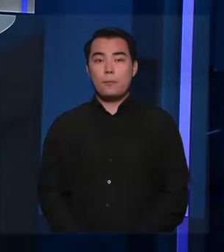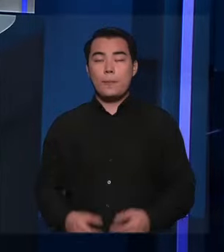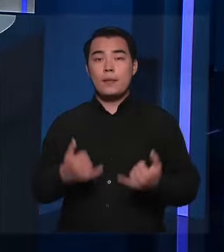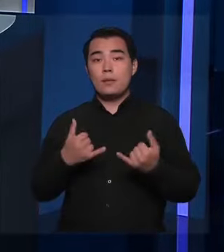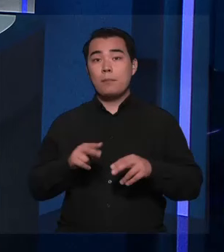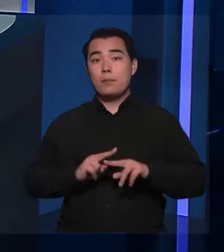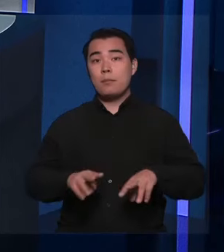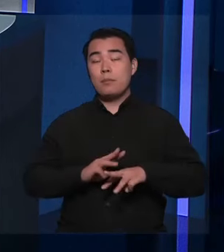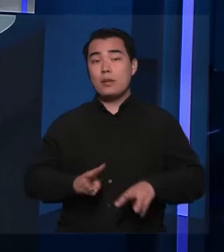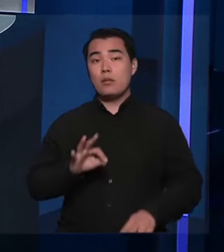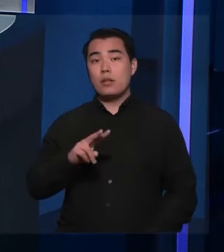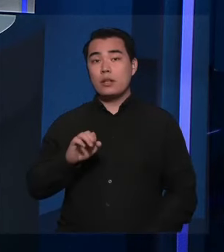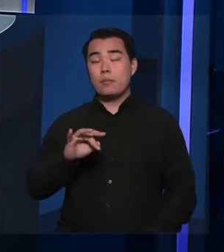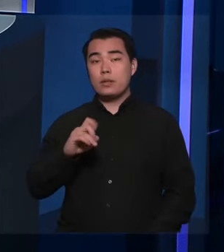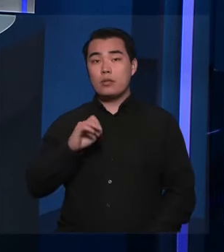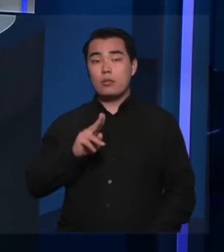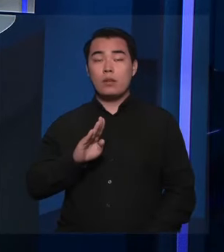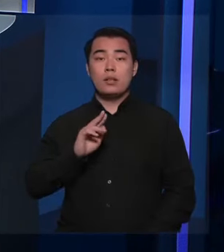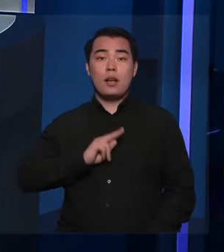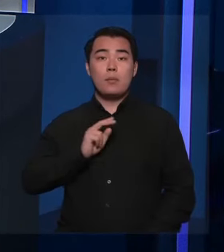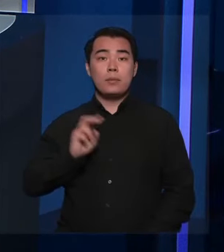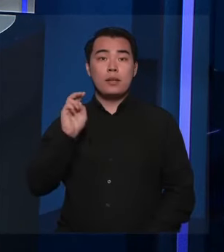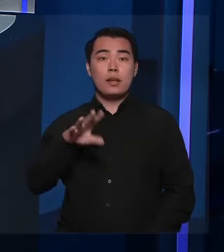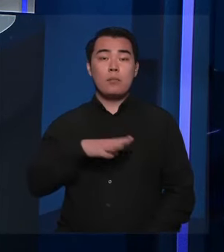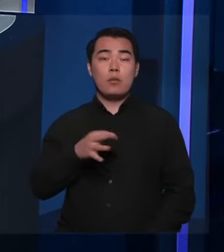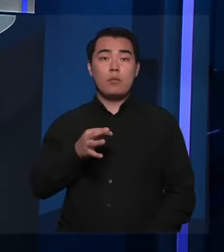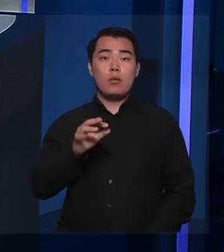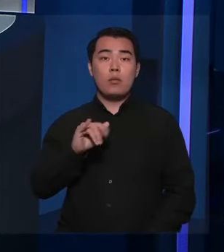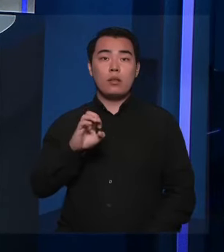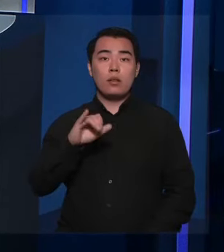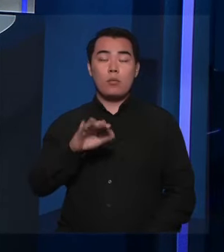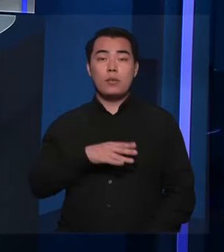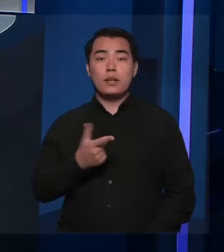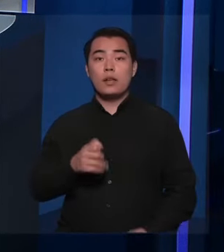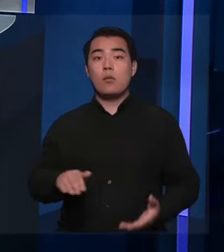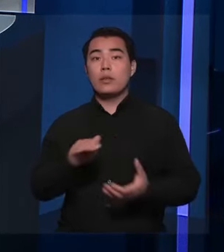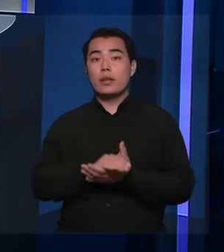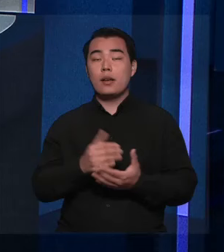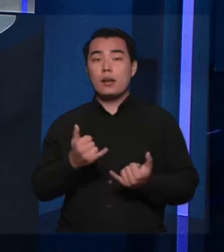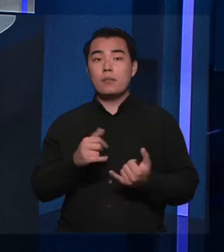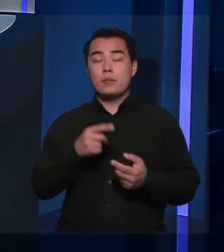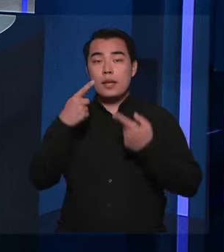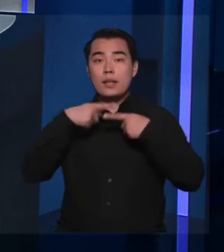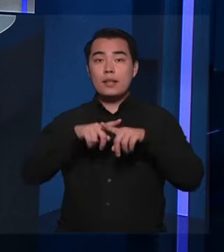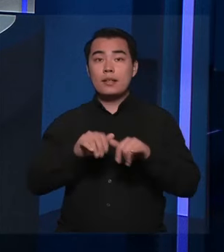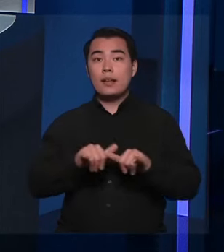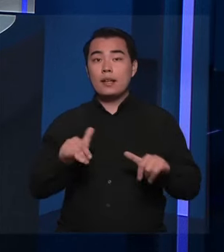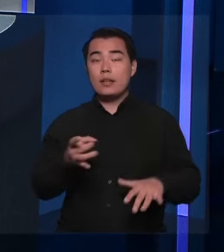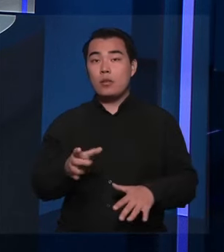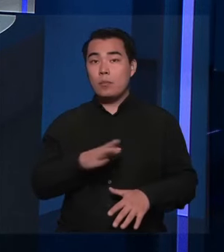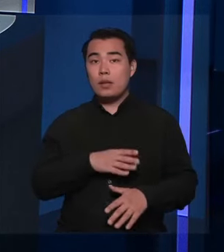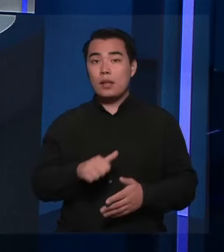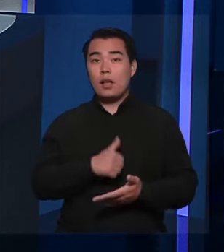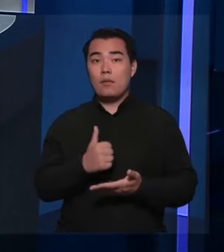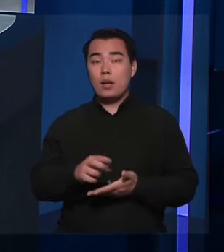Сегодня премьер-министр Олжас Бектенов с рабочей поездкой посетил область Улутау, где ознакомился с промышленным потенциалом региона.